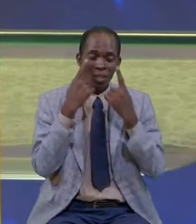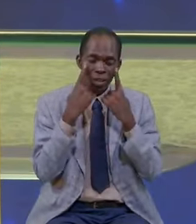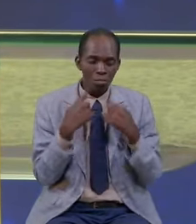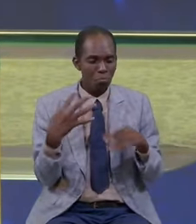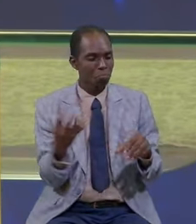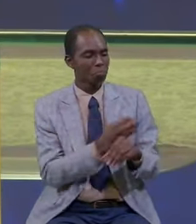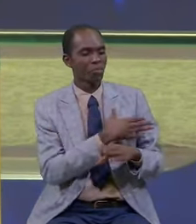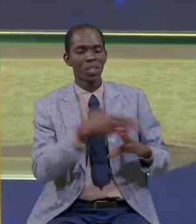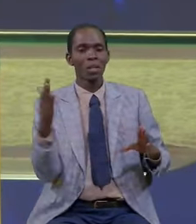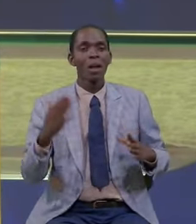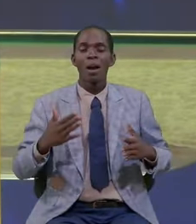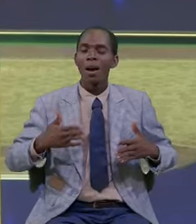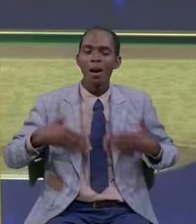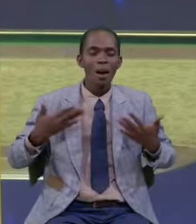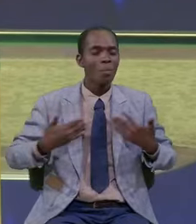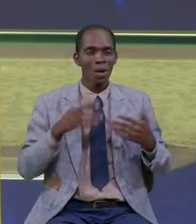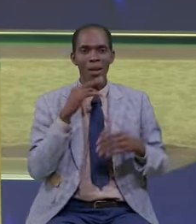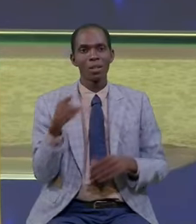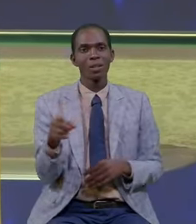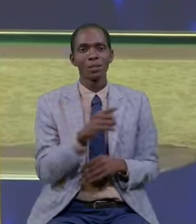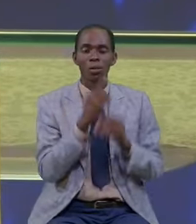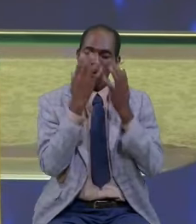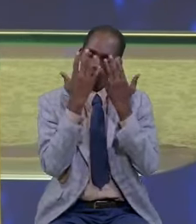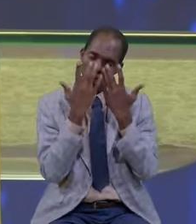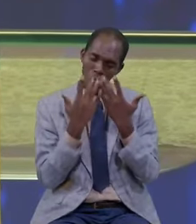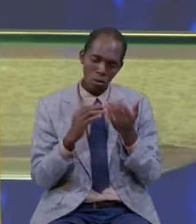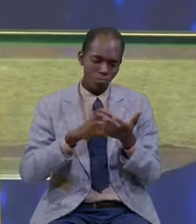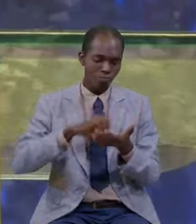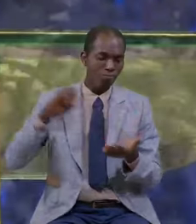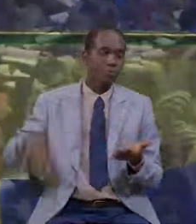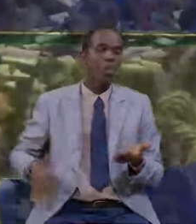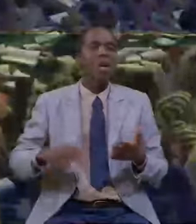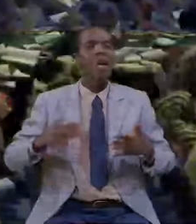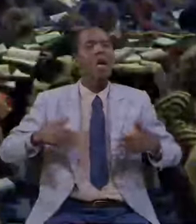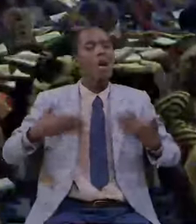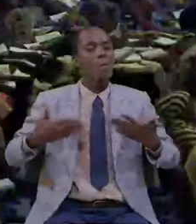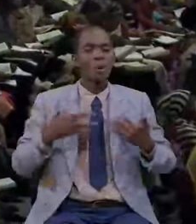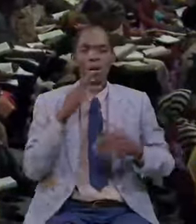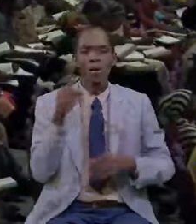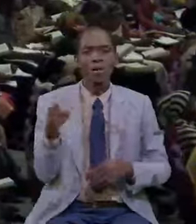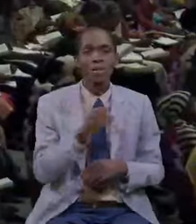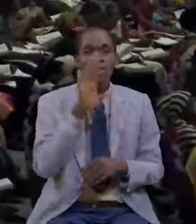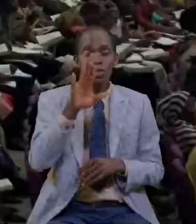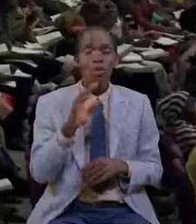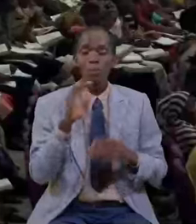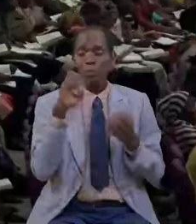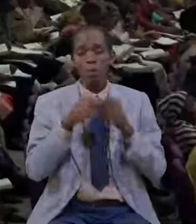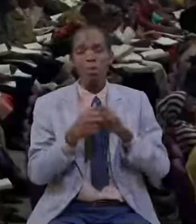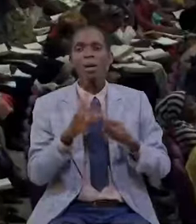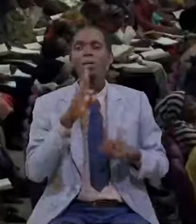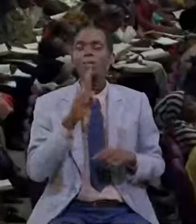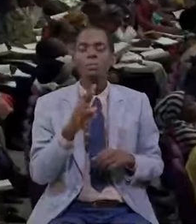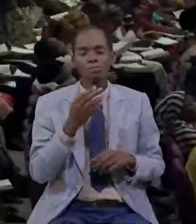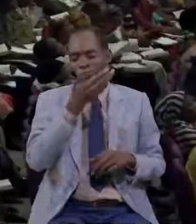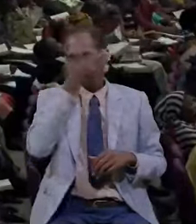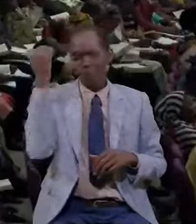tes larmes. Que tu es heureux. L'angoisse est ôtée. Que tu es heureux. Ta misère est oubliée. Que tu